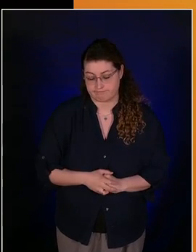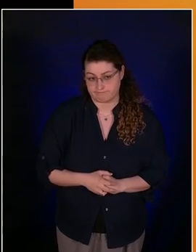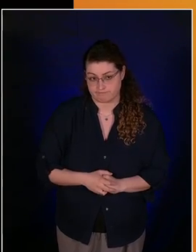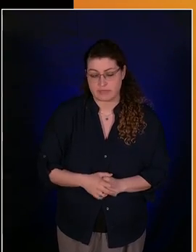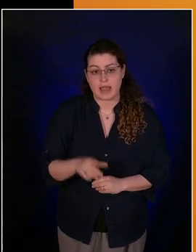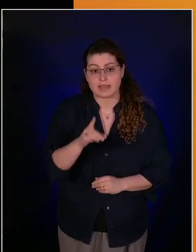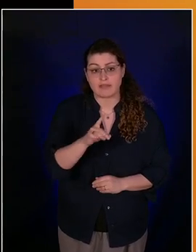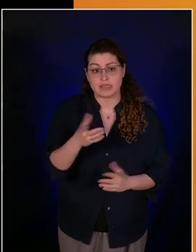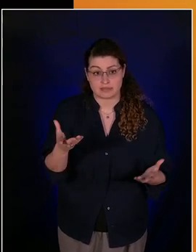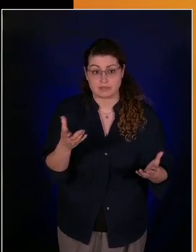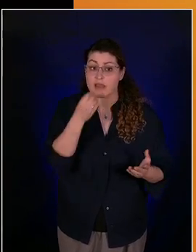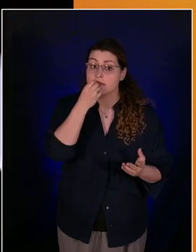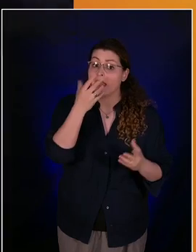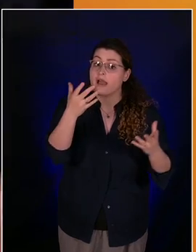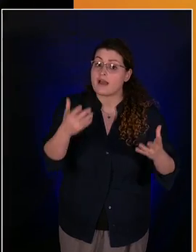David